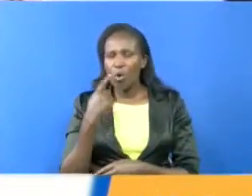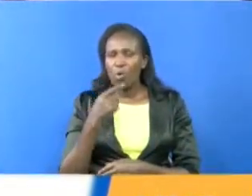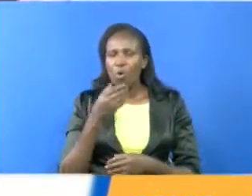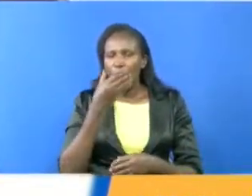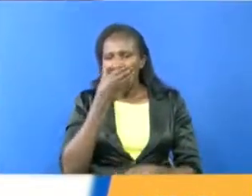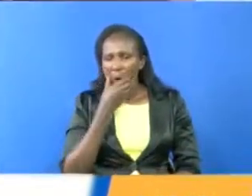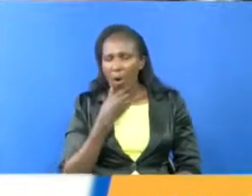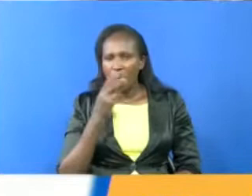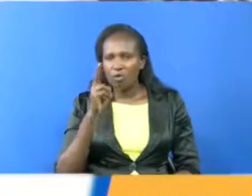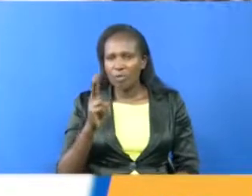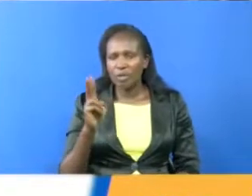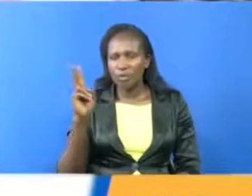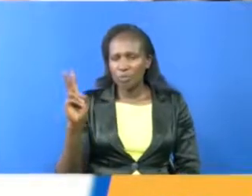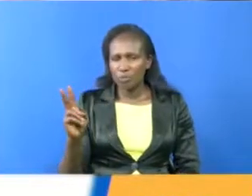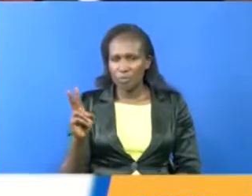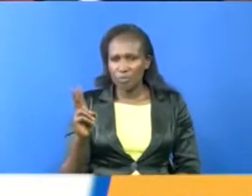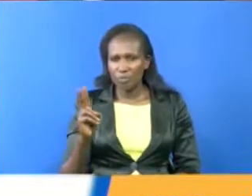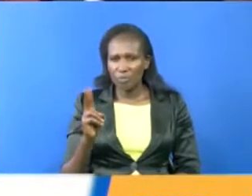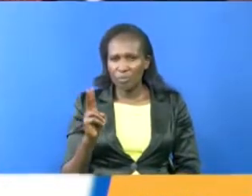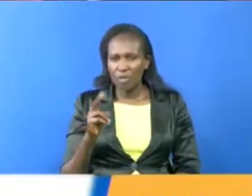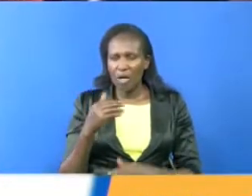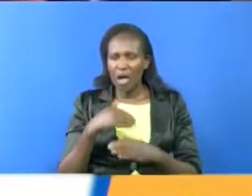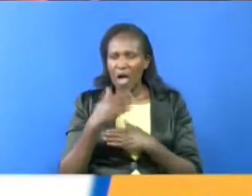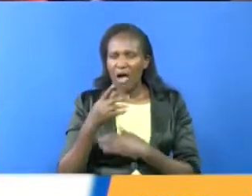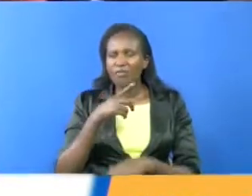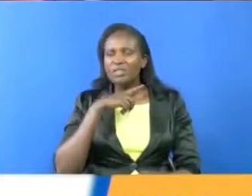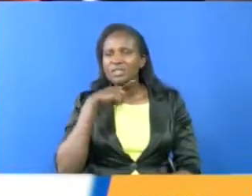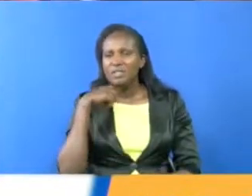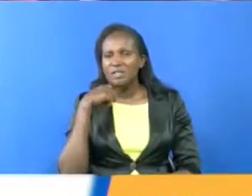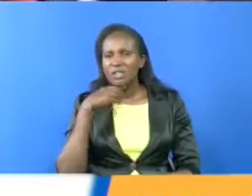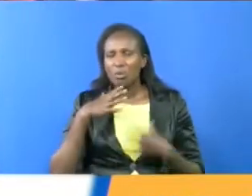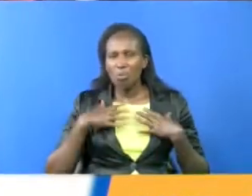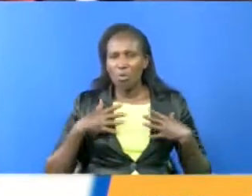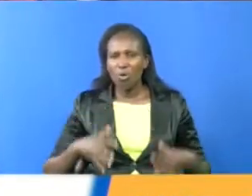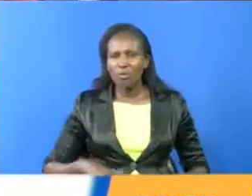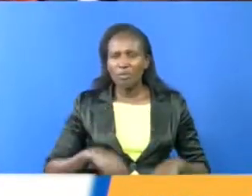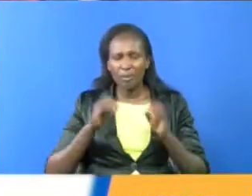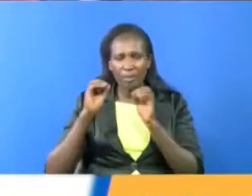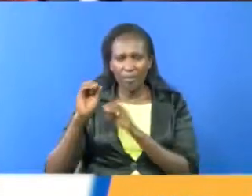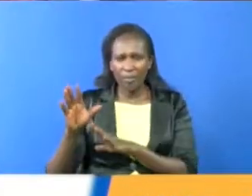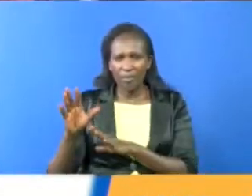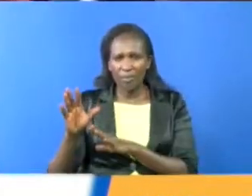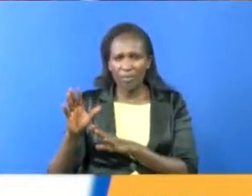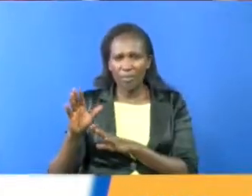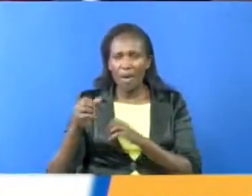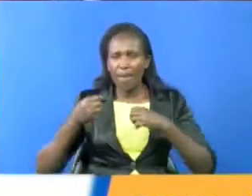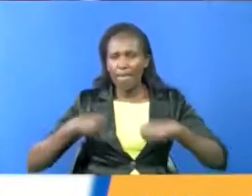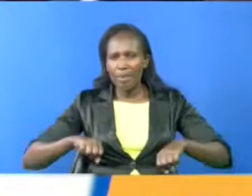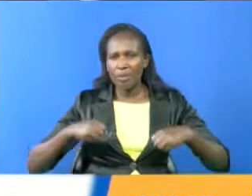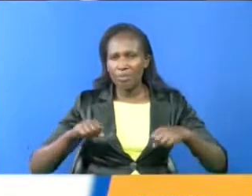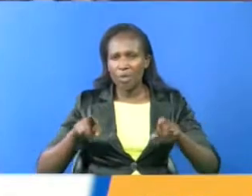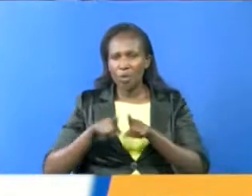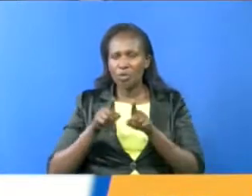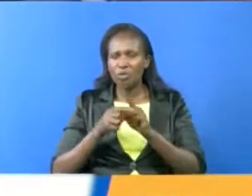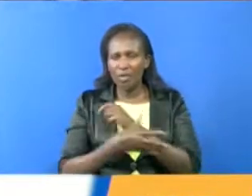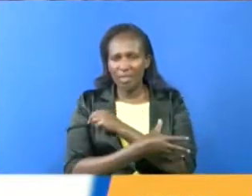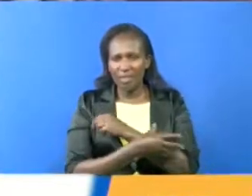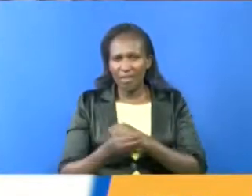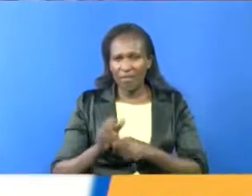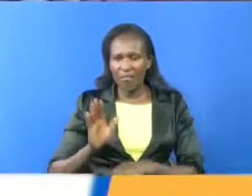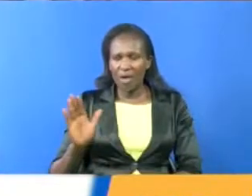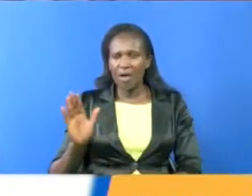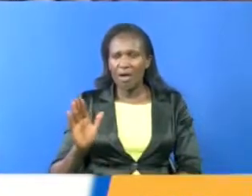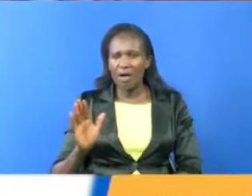umri wa miaka 22 baada ya kuuawa na mwili wake kutupwa huku pikipiki yake ikibiwa. Mimi ni